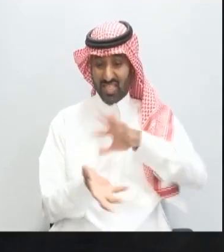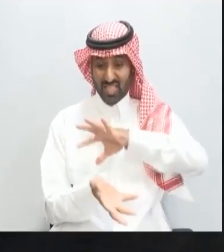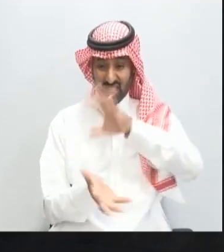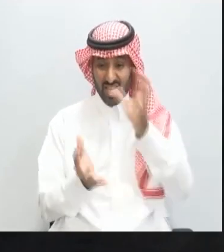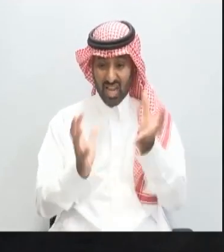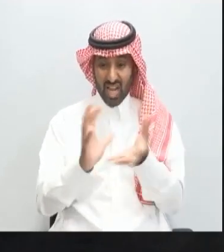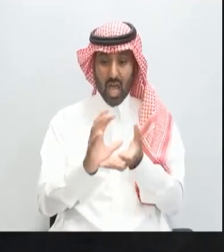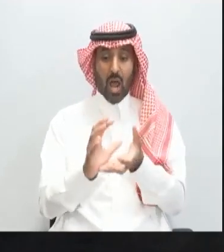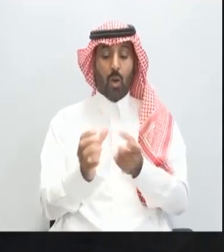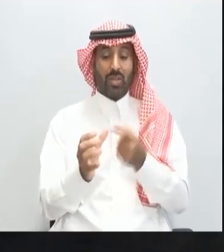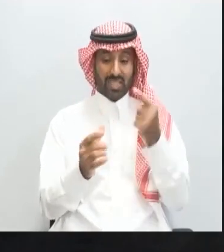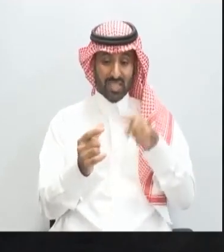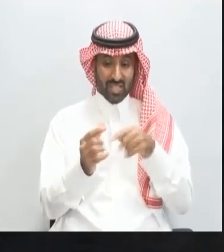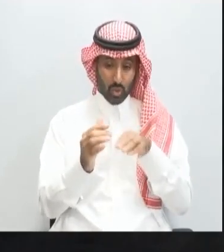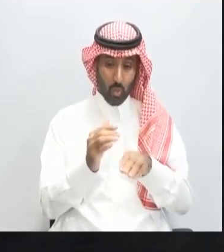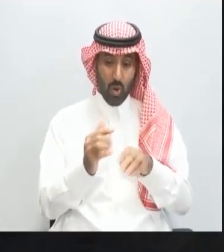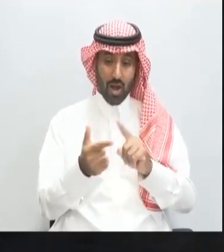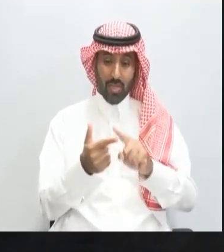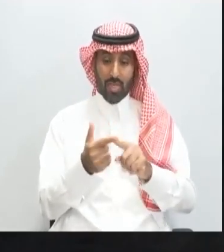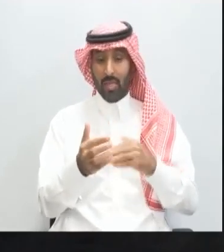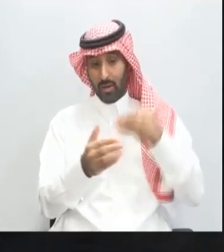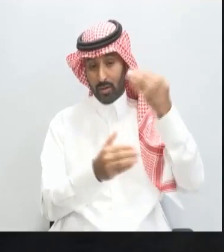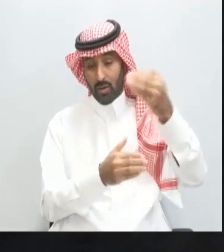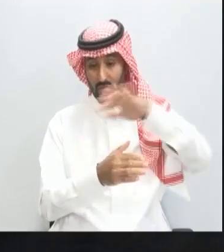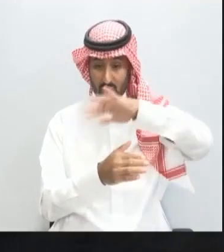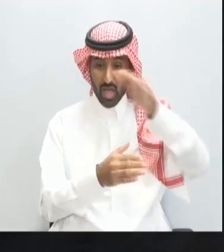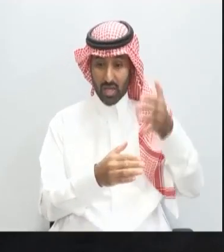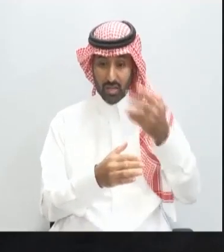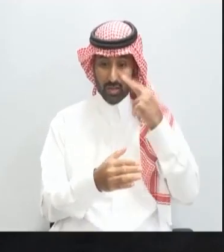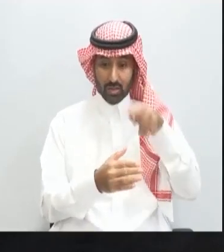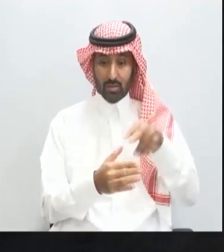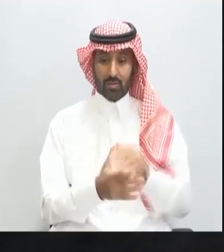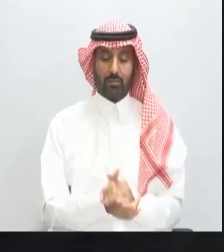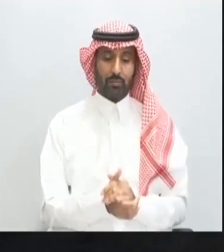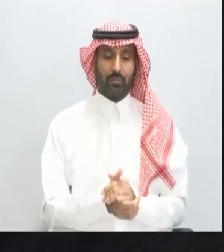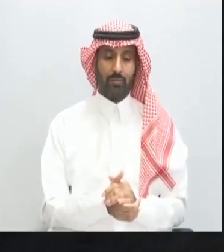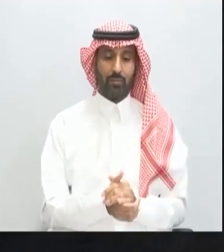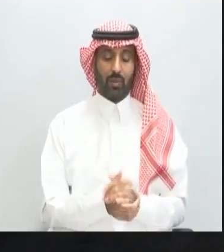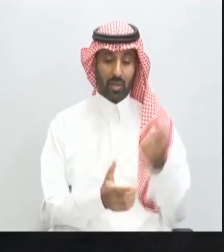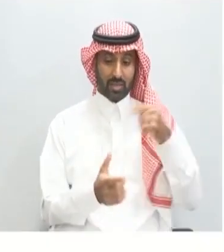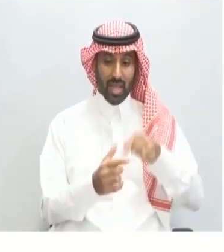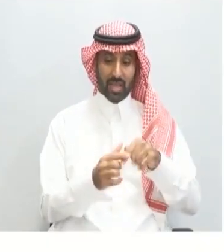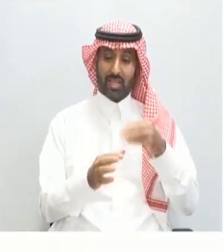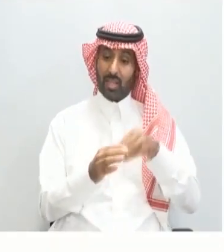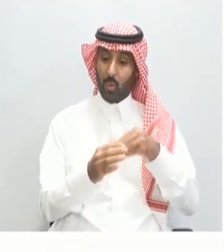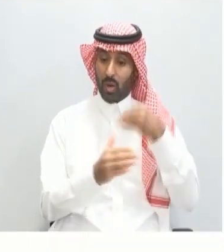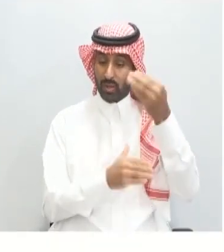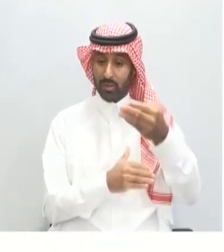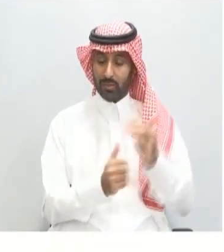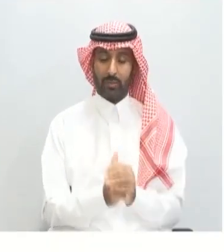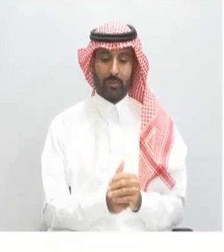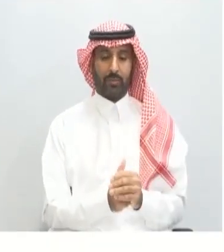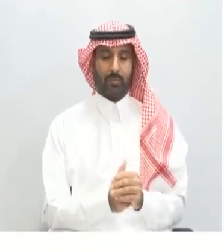سطح الارض باطنيه وخارجيه اذا باطنيه وخارجيه